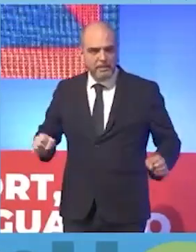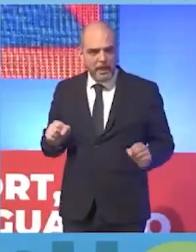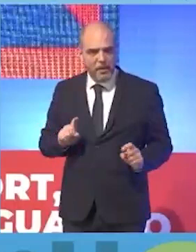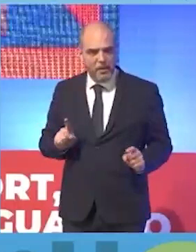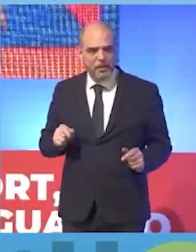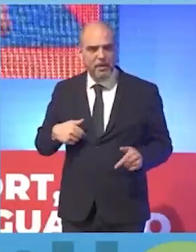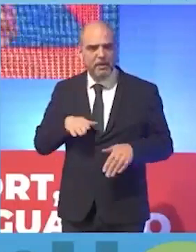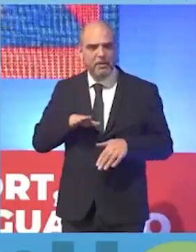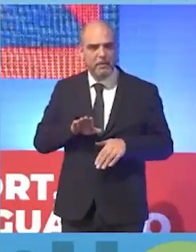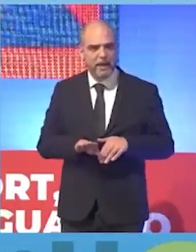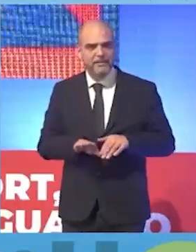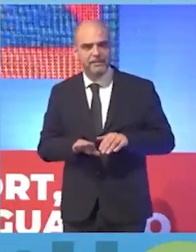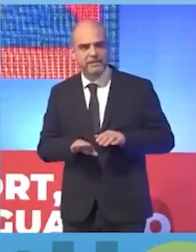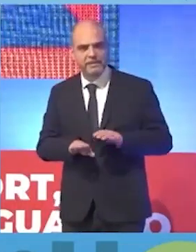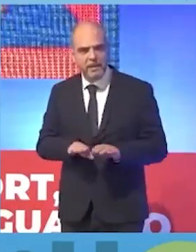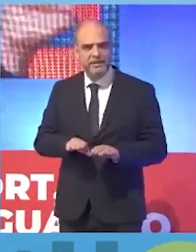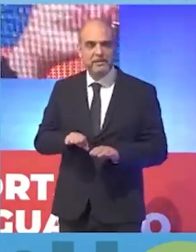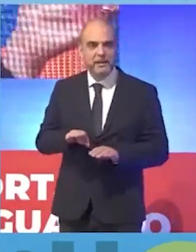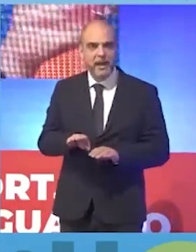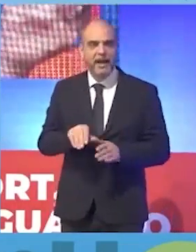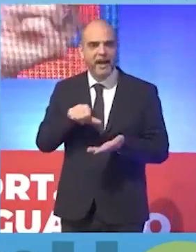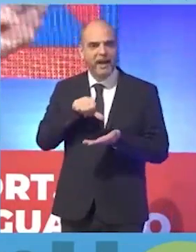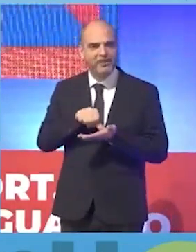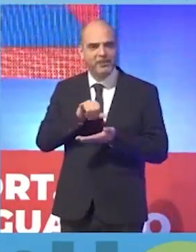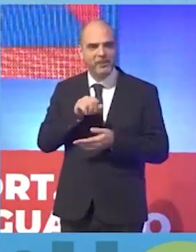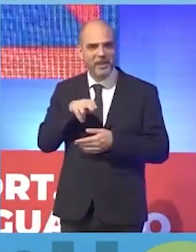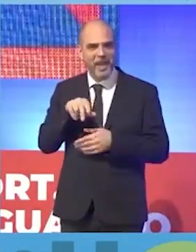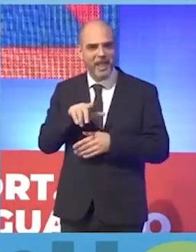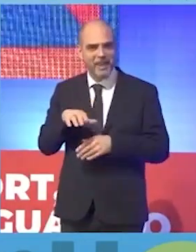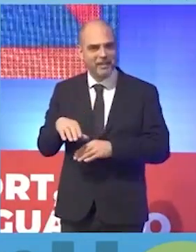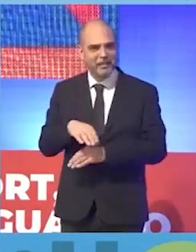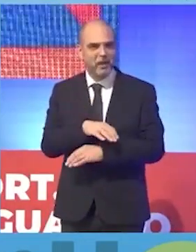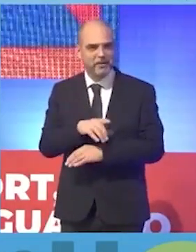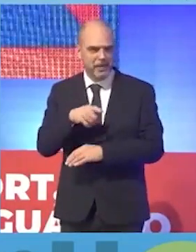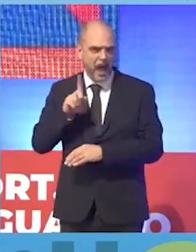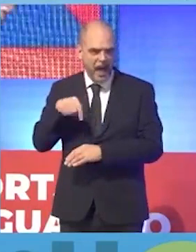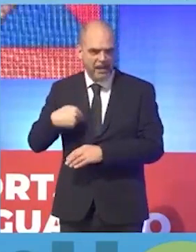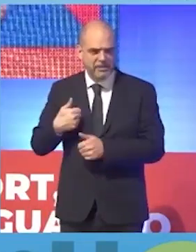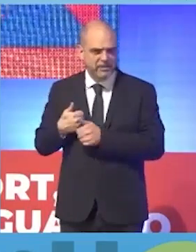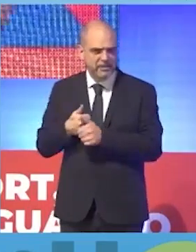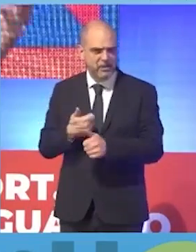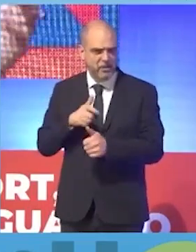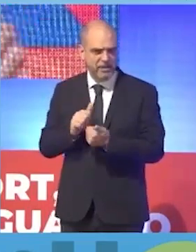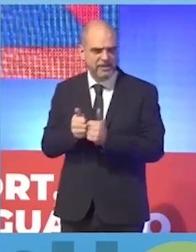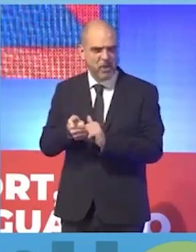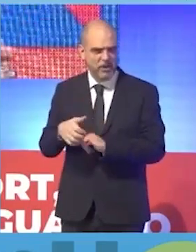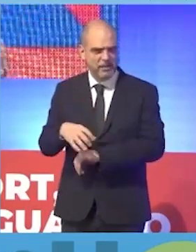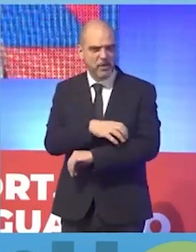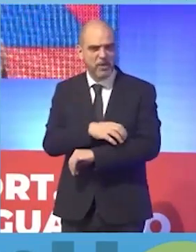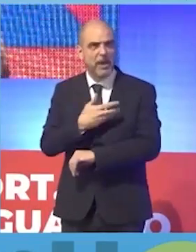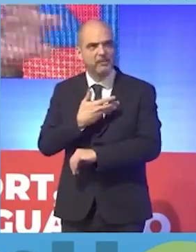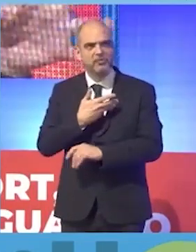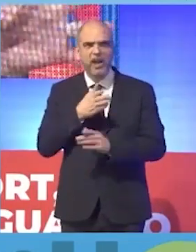Centro Protesi Inail, dove tuttora vengo seguita per le protesi sportive, ci sono nei corridoi delle immagini